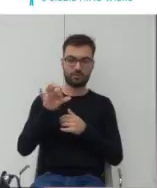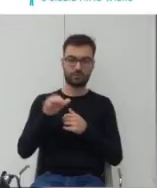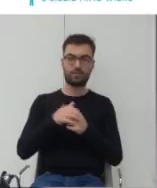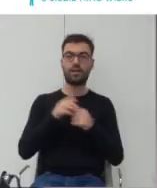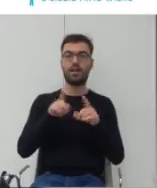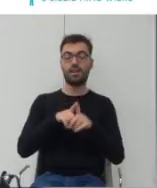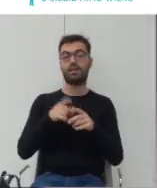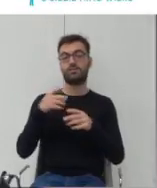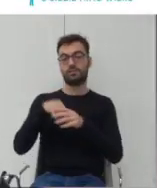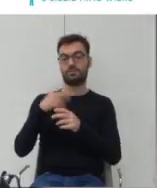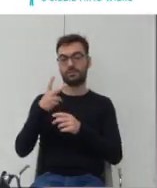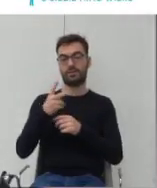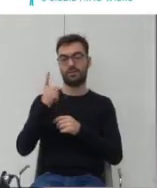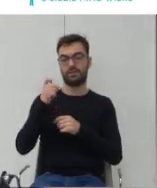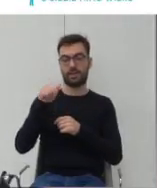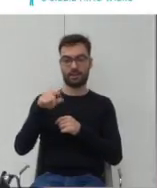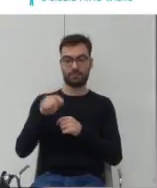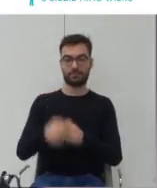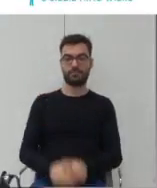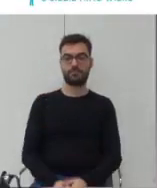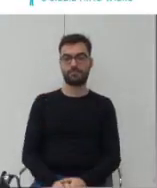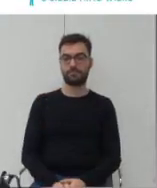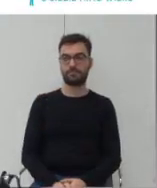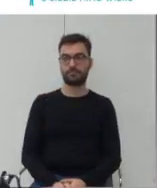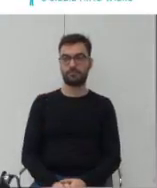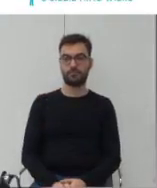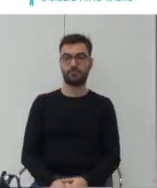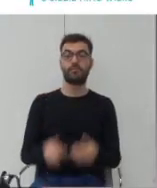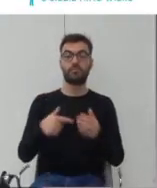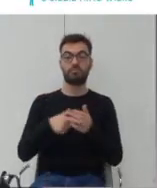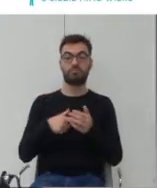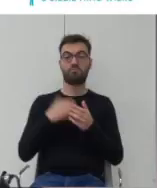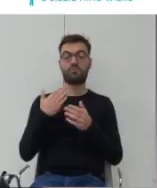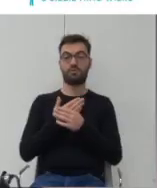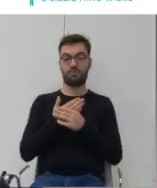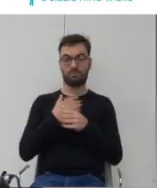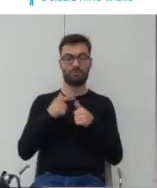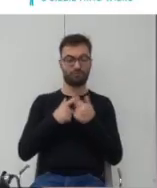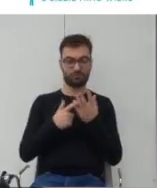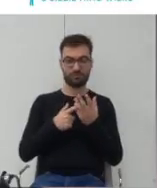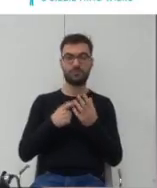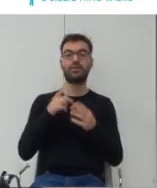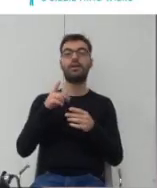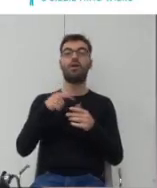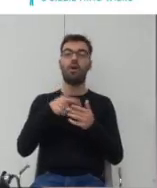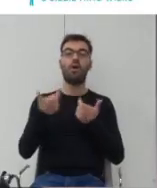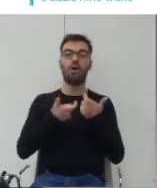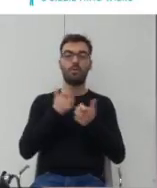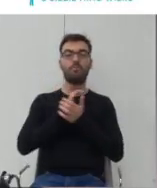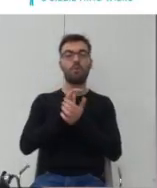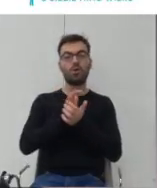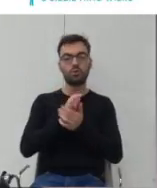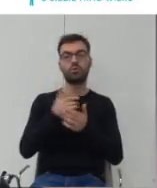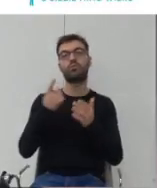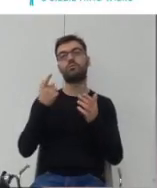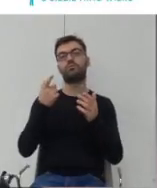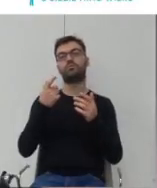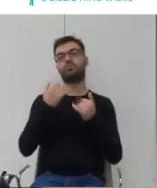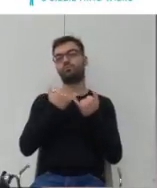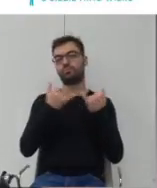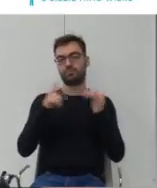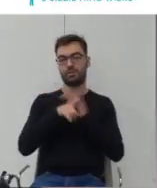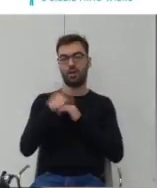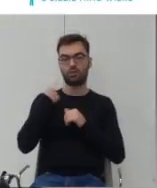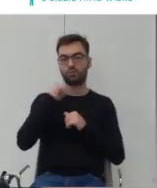dwa startupy. I tak jak mówiłam na początku, to są firmy, które mają w swojej ofercie produkty dedykowane